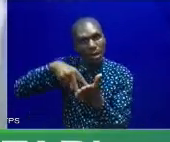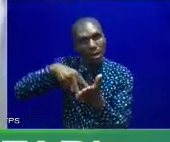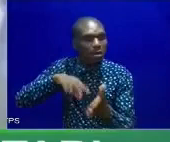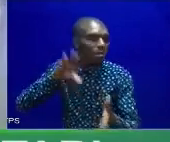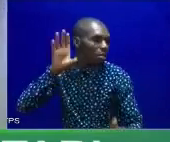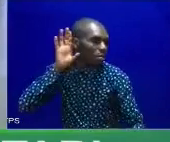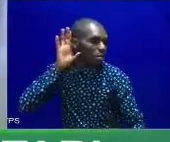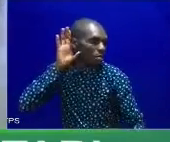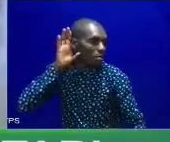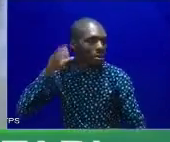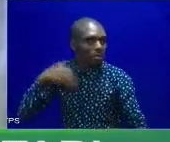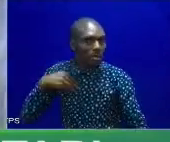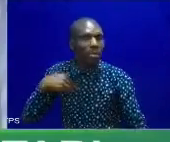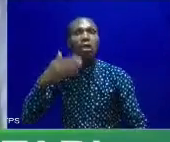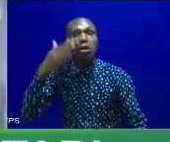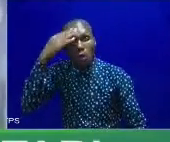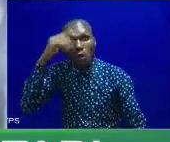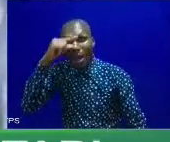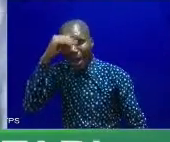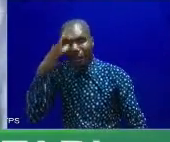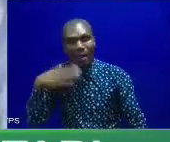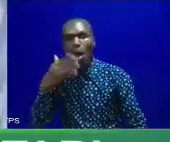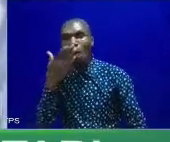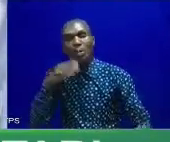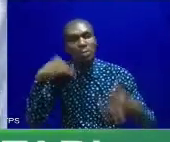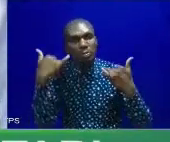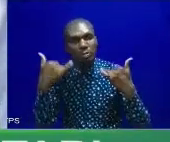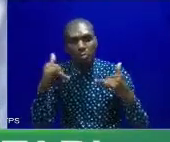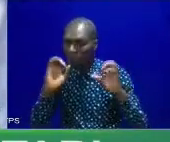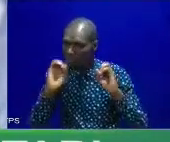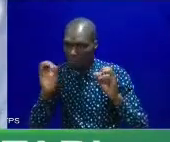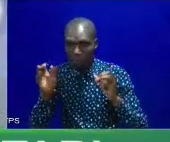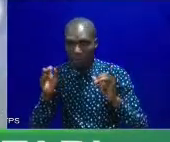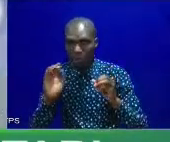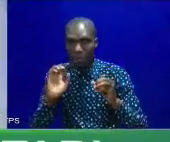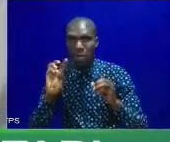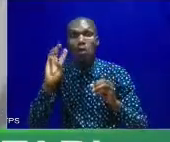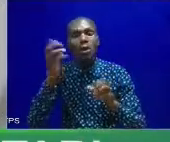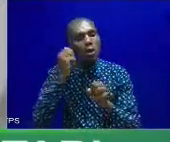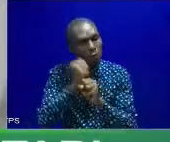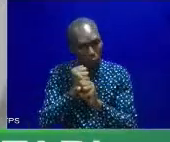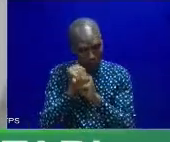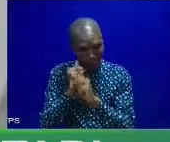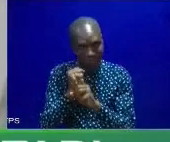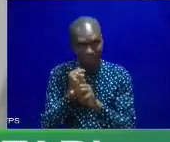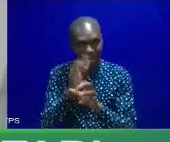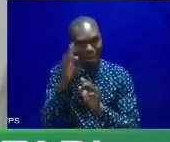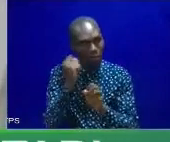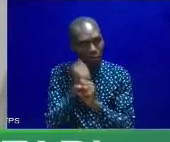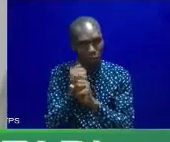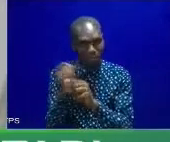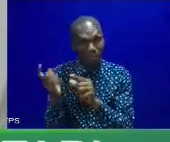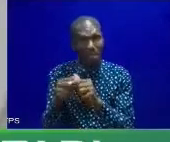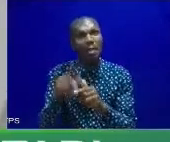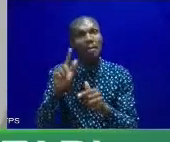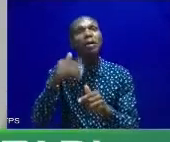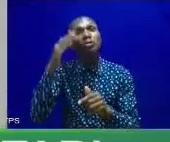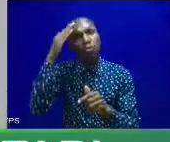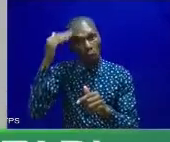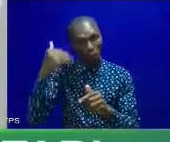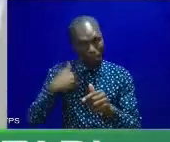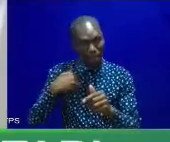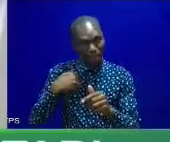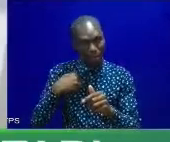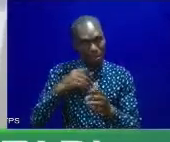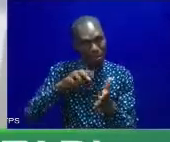Wanajua huyu governor leo wataki mchezo. Angalia tu hawa, they are smiling because they know they will not dare to do that. And if they do that, they will see me. Mimi nitakuja hata